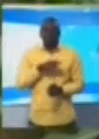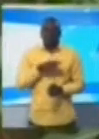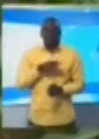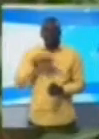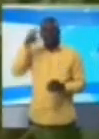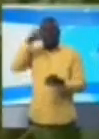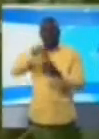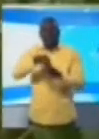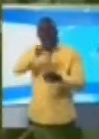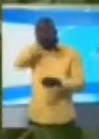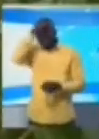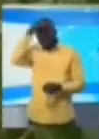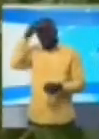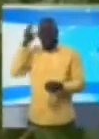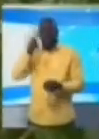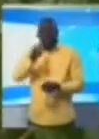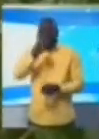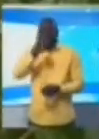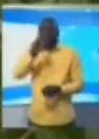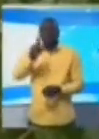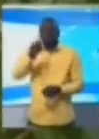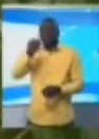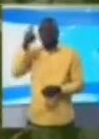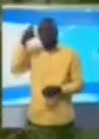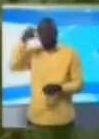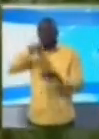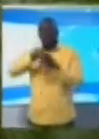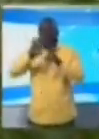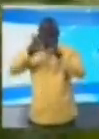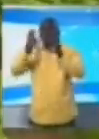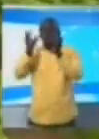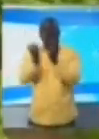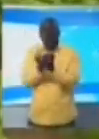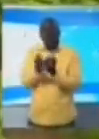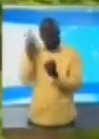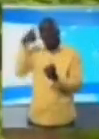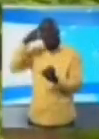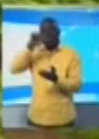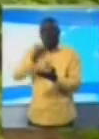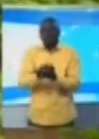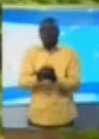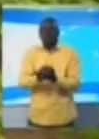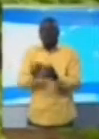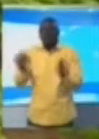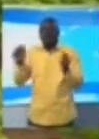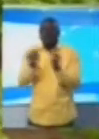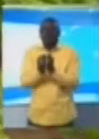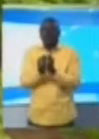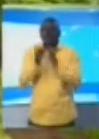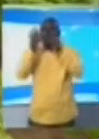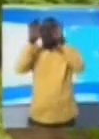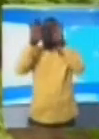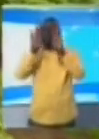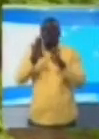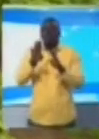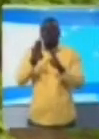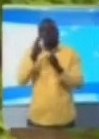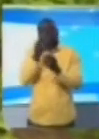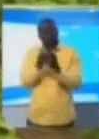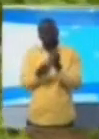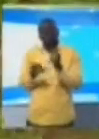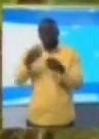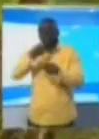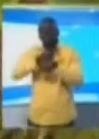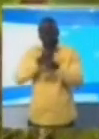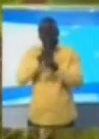de Antoine Dipama, dans la commune de Guiba, ont fait l'objet de contemplation. Malgré une pluviométrie moyenne, sa